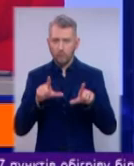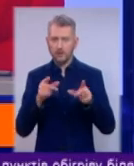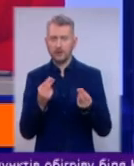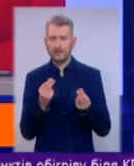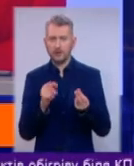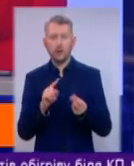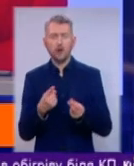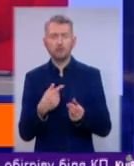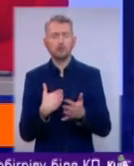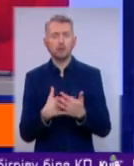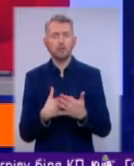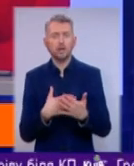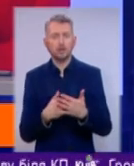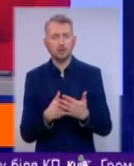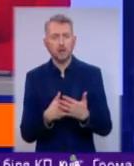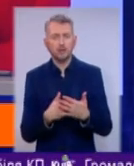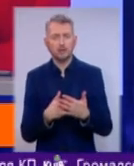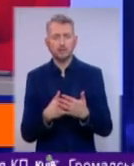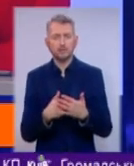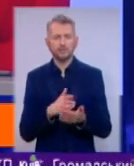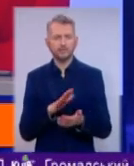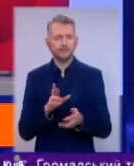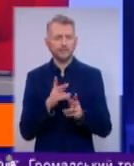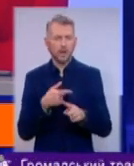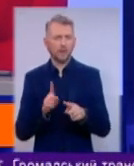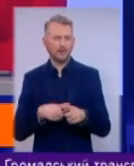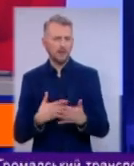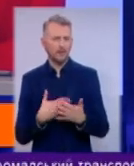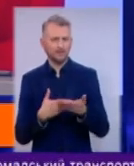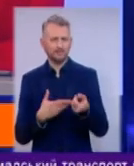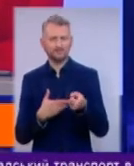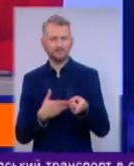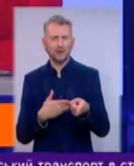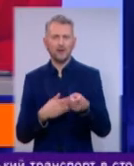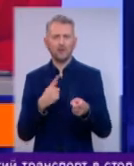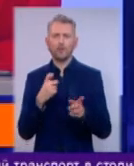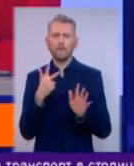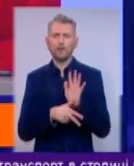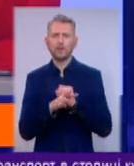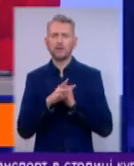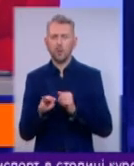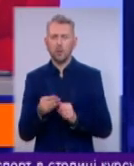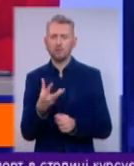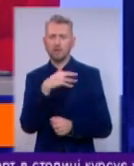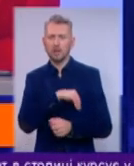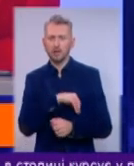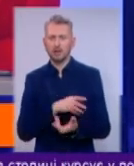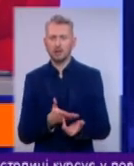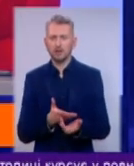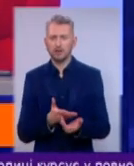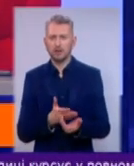чи, наприклад, не якось, наприклад, 180 мільйонів прибилі, що